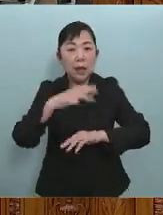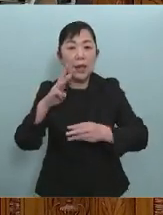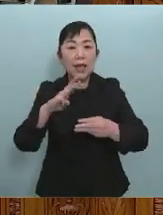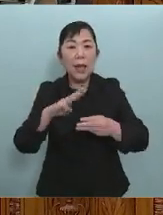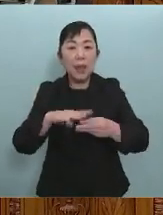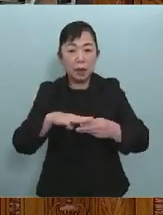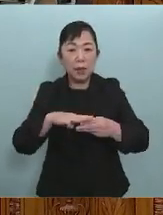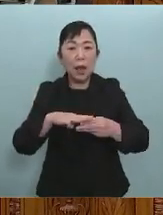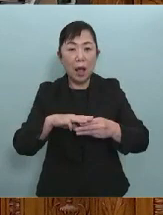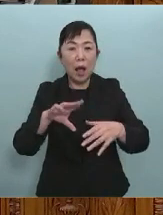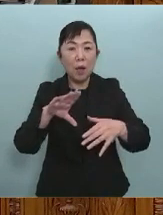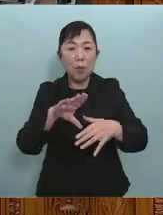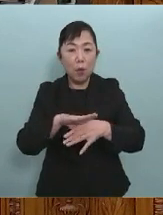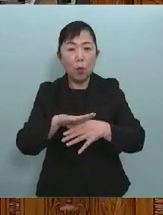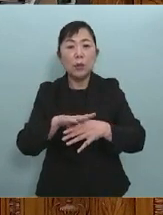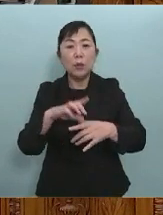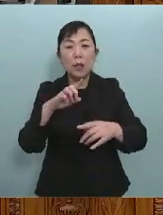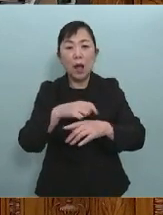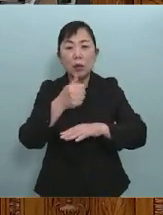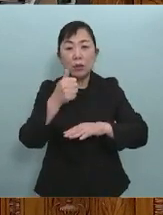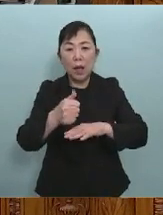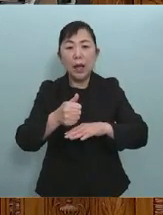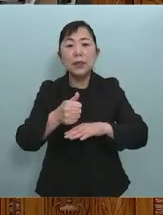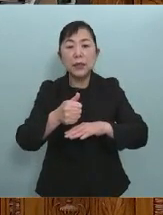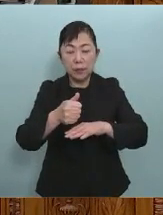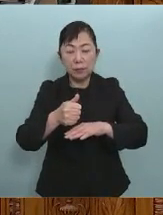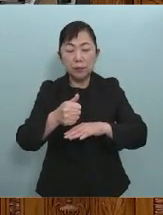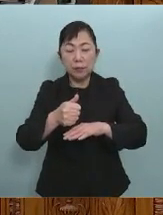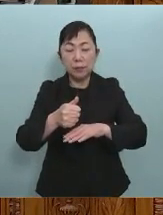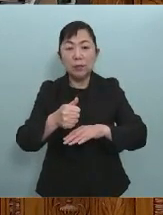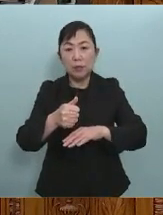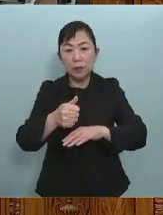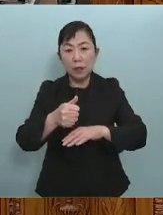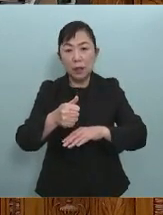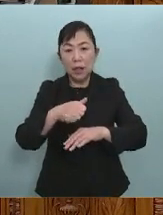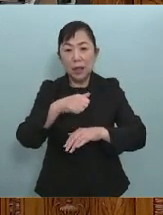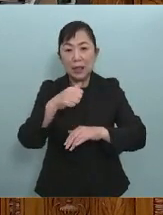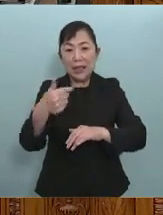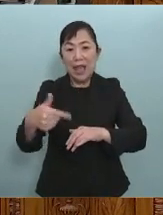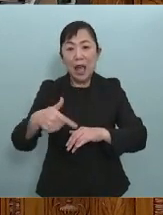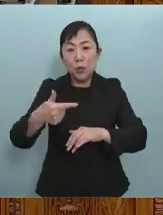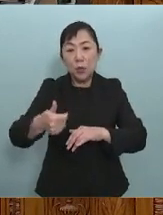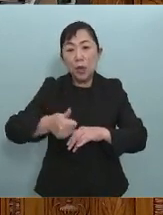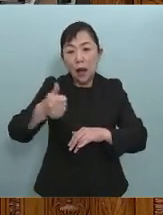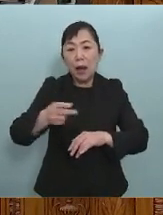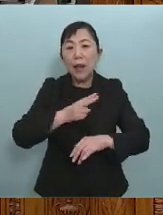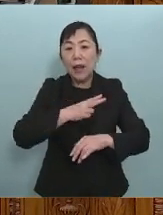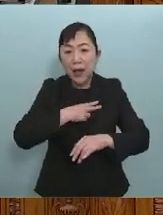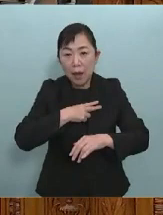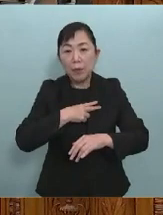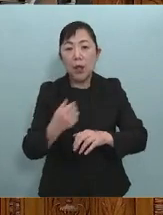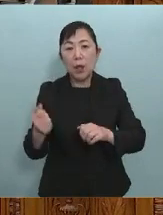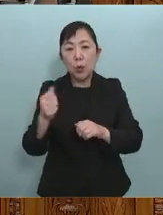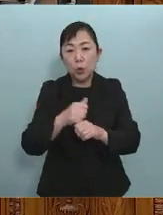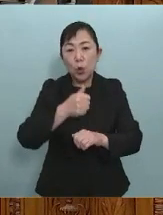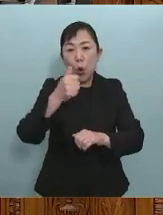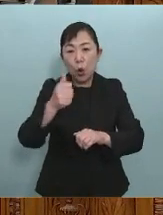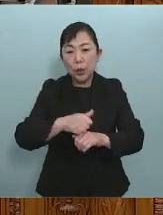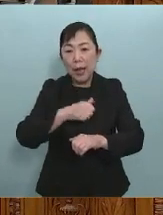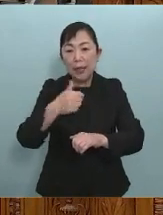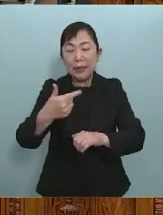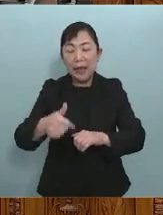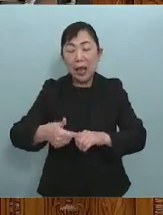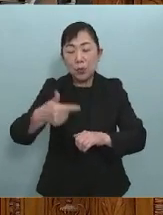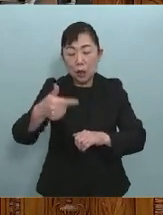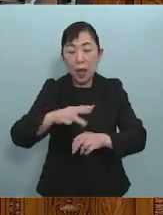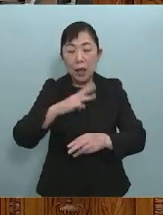太郎文部科学大臣政務官兼復興大臣政務官が辞任されました施策目標に